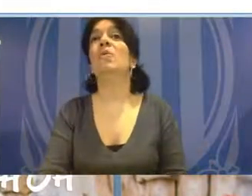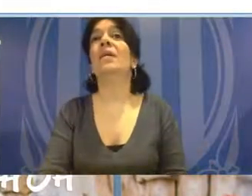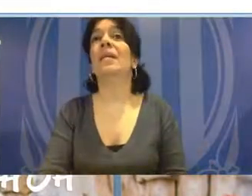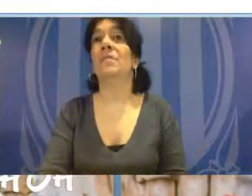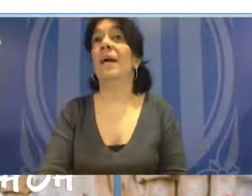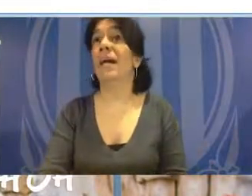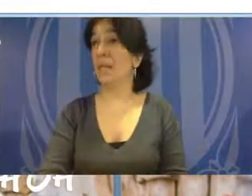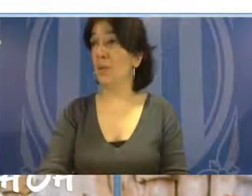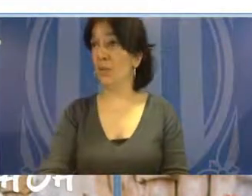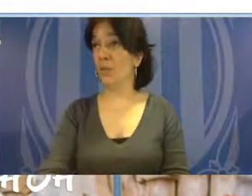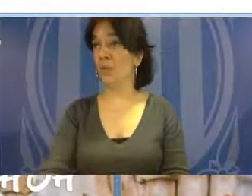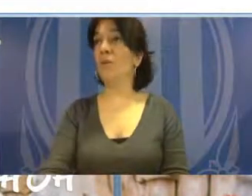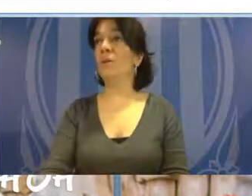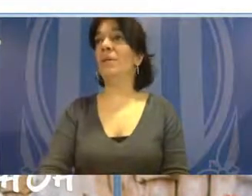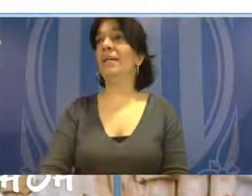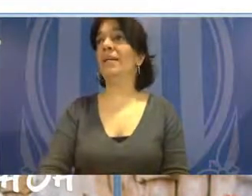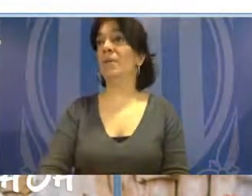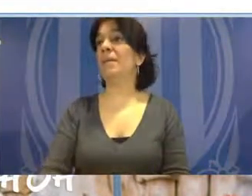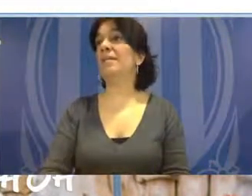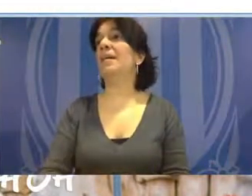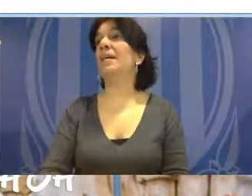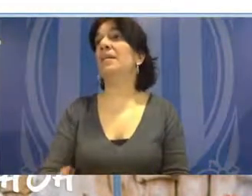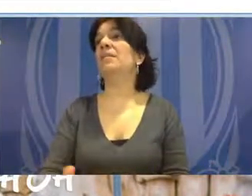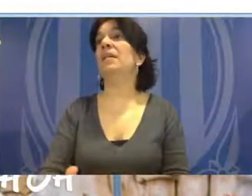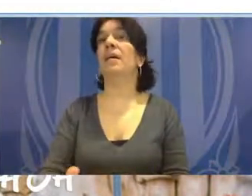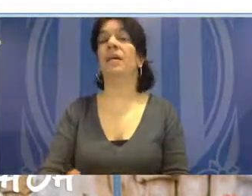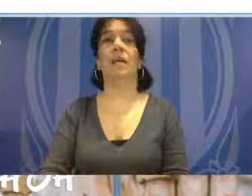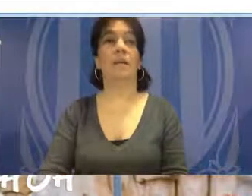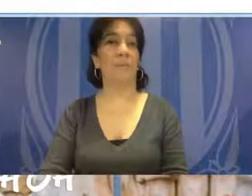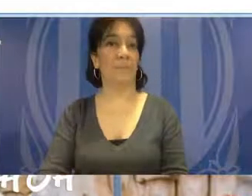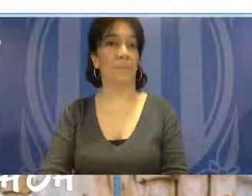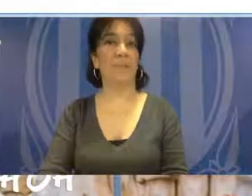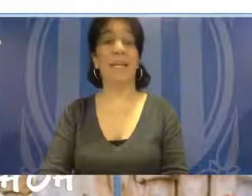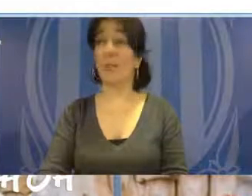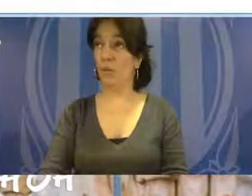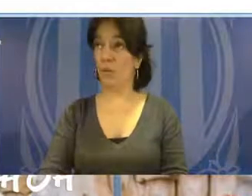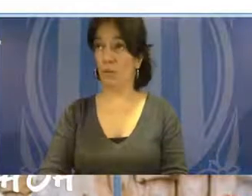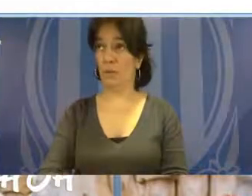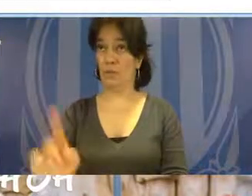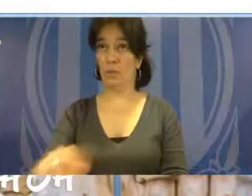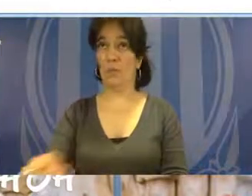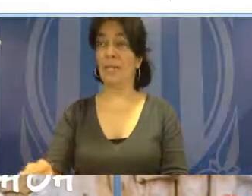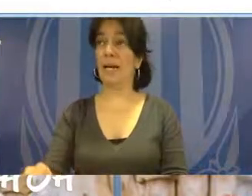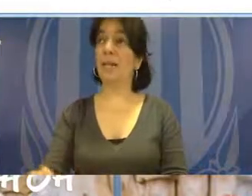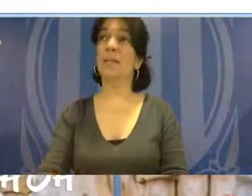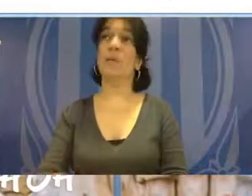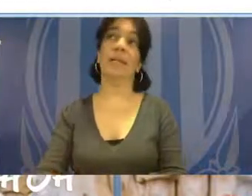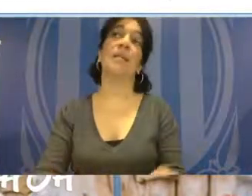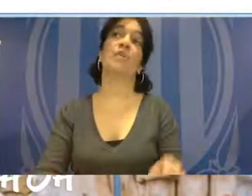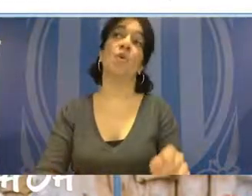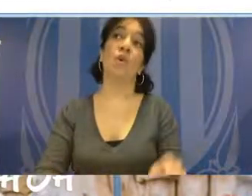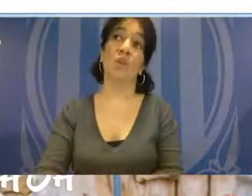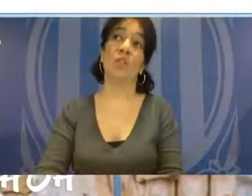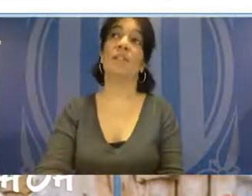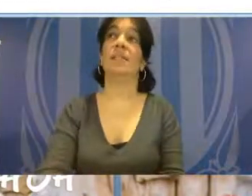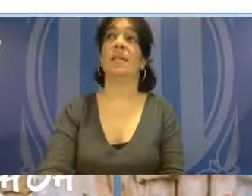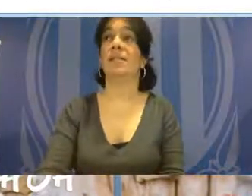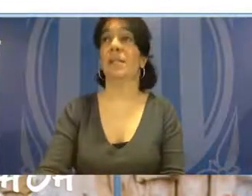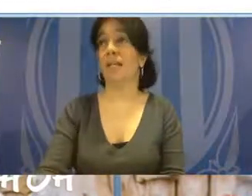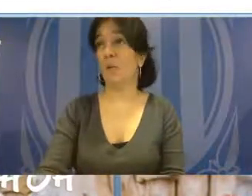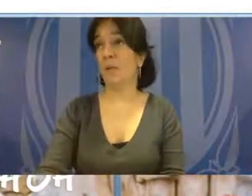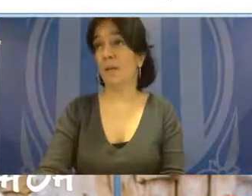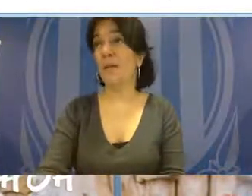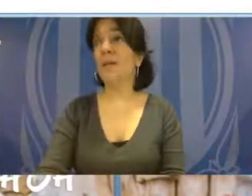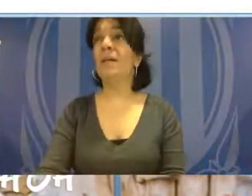diu Kim Arredondo i té una pàgina que és Trecto, amb dues cas, i una altra que són Gorges i Salts